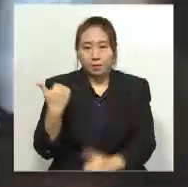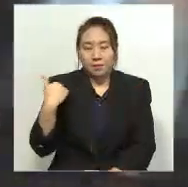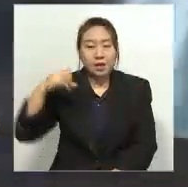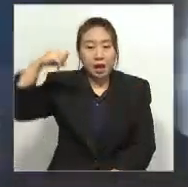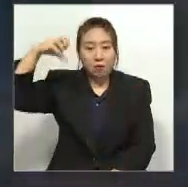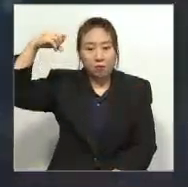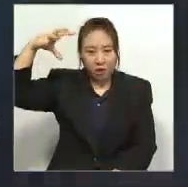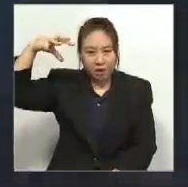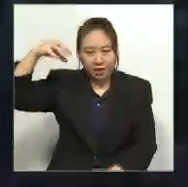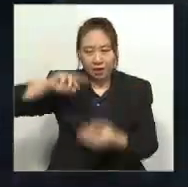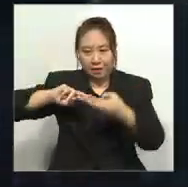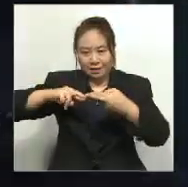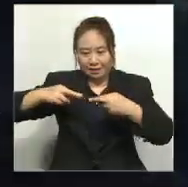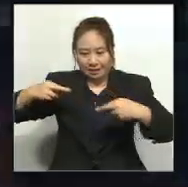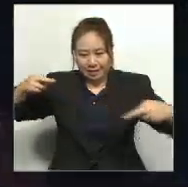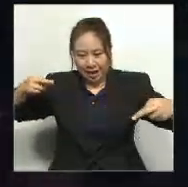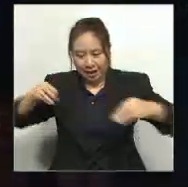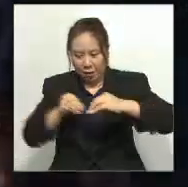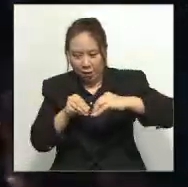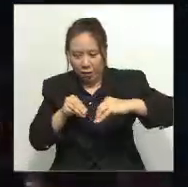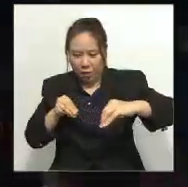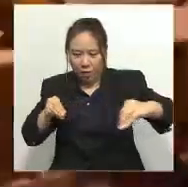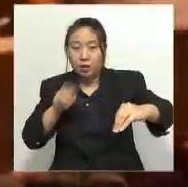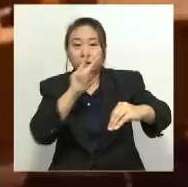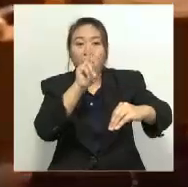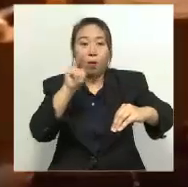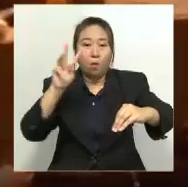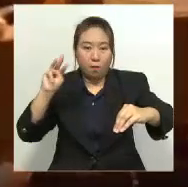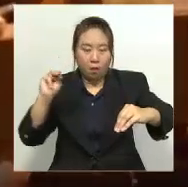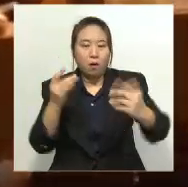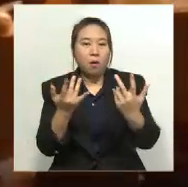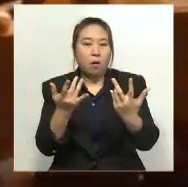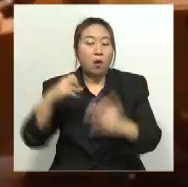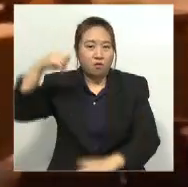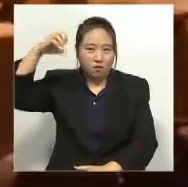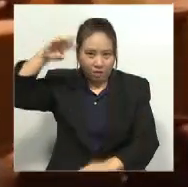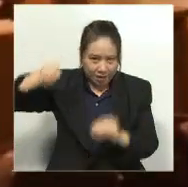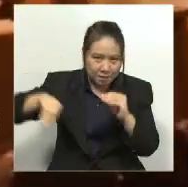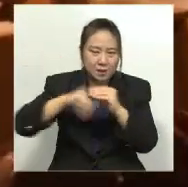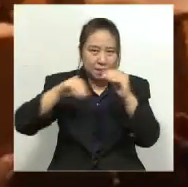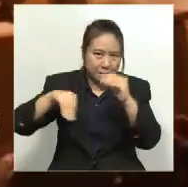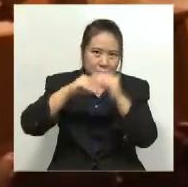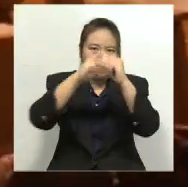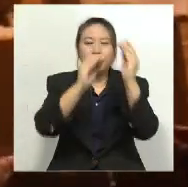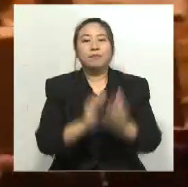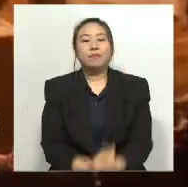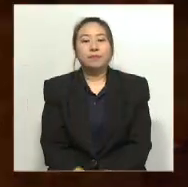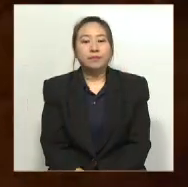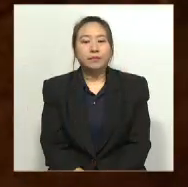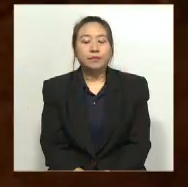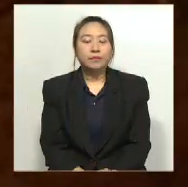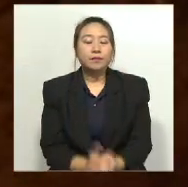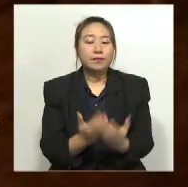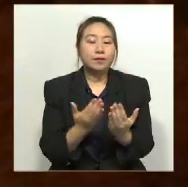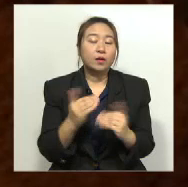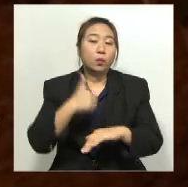บบไฟฟ้าเข้าไปภายในถ้ำแล้วกว่า2กิโลเมตรครับและยังจะทำการติดตั้งระบบไฟฟ้าเข้าไปเพิ่มเติมให้ได้มากที่สุดนายณรงค์ศักดิ์โอ